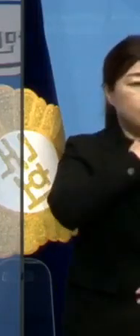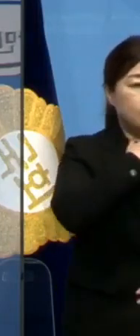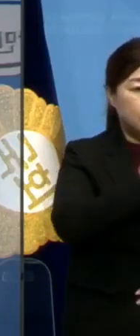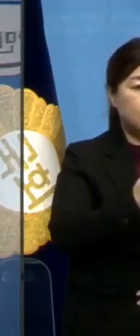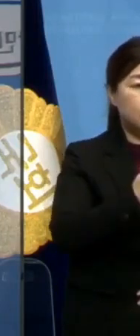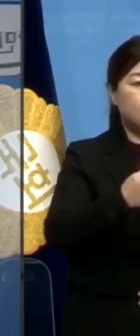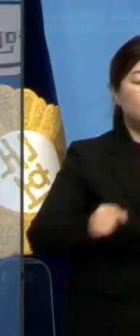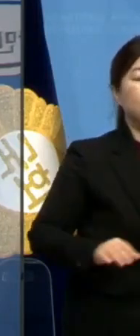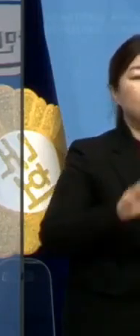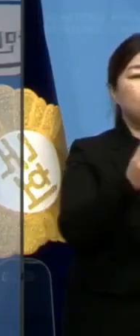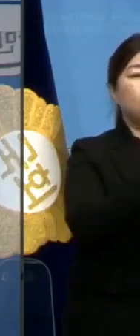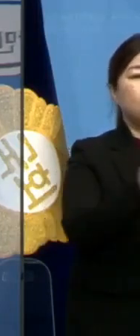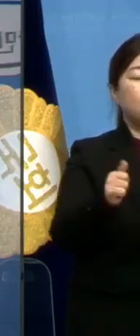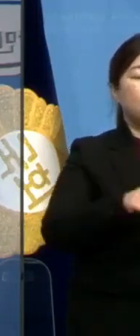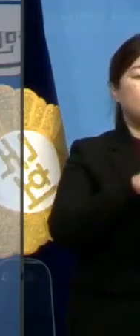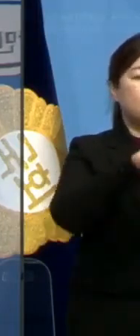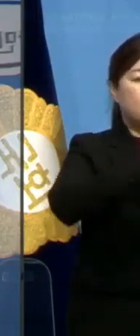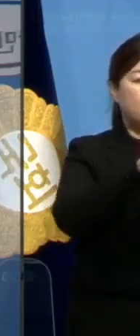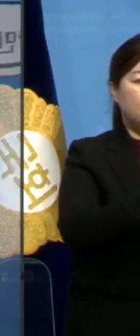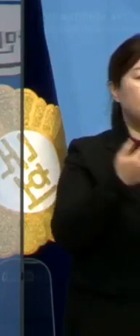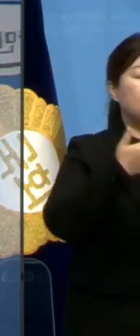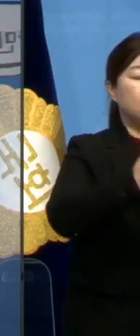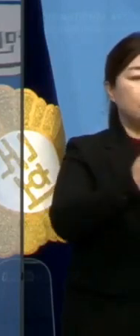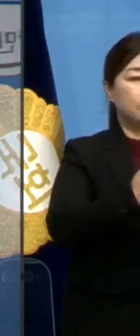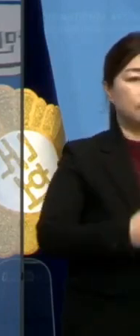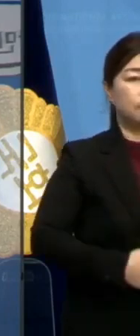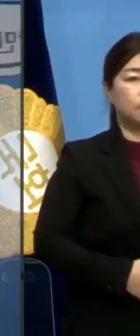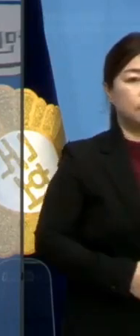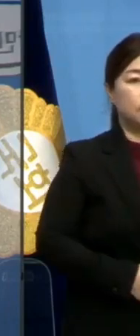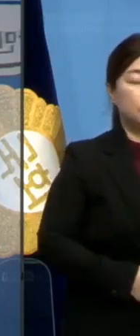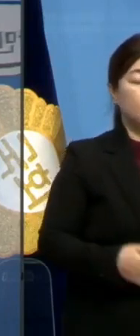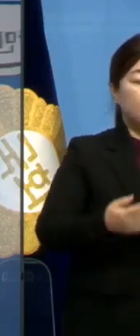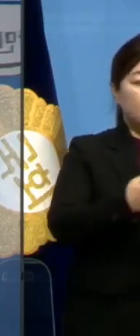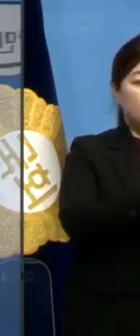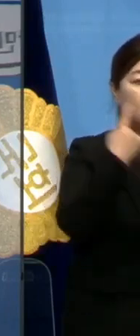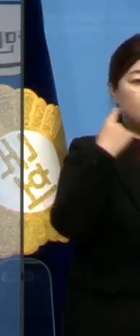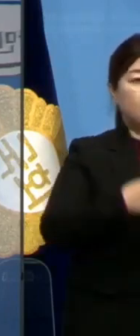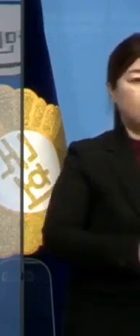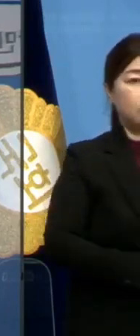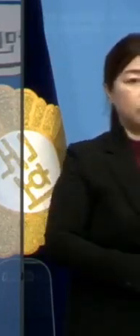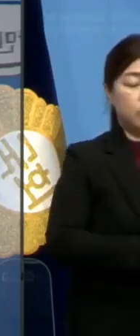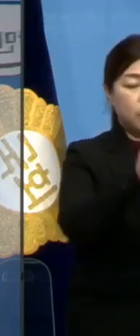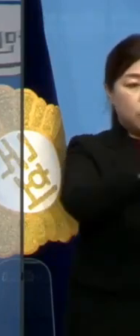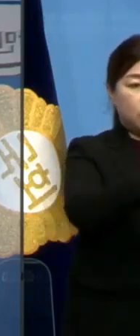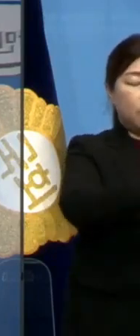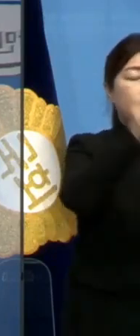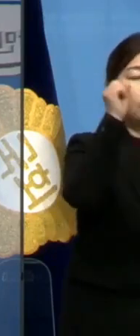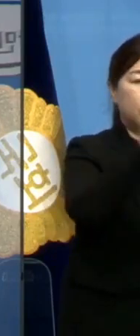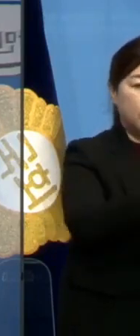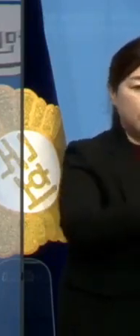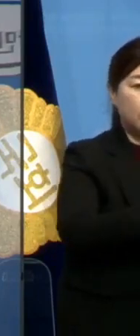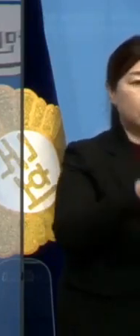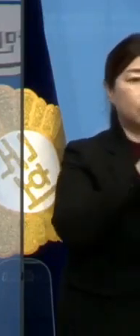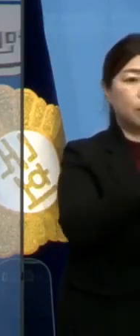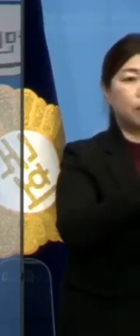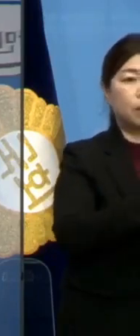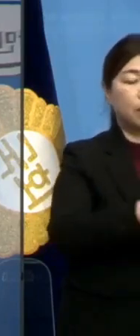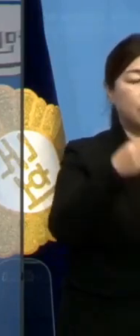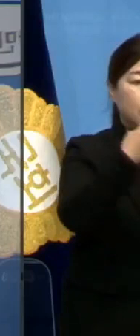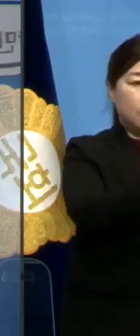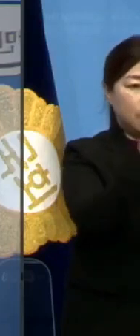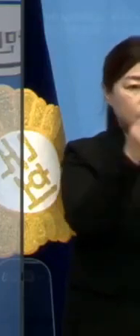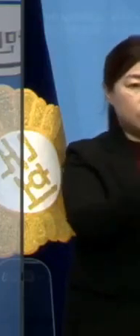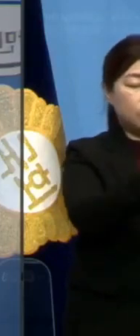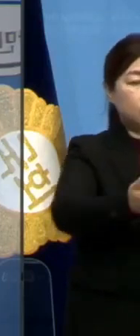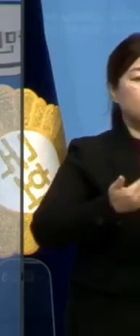바라는 국민의 뜻과 다른 것입니다 지난해 이 11대 총선 참패 를 포함하여 탄핵 전의